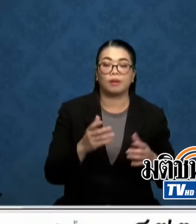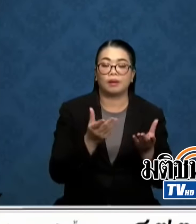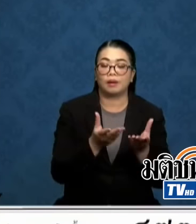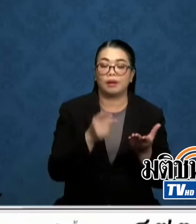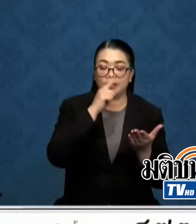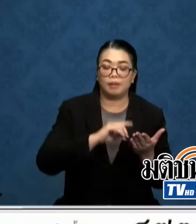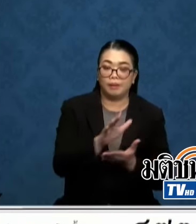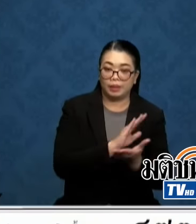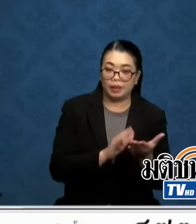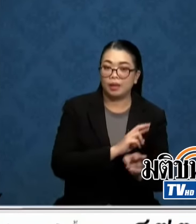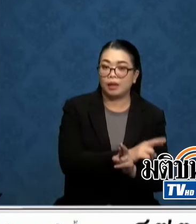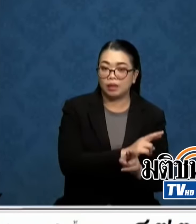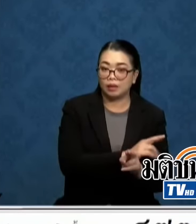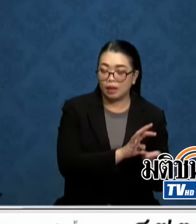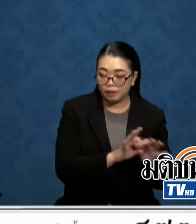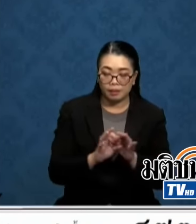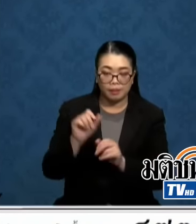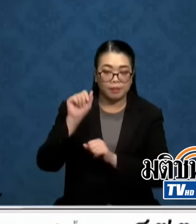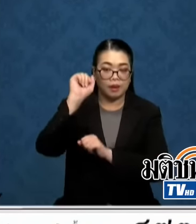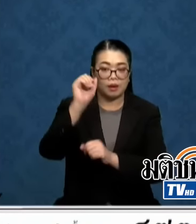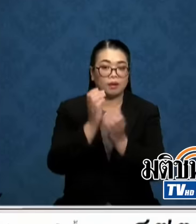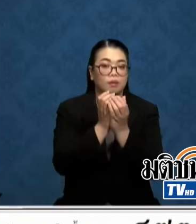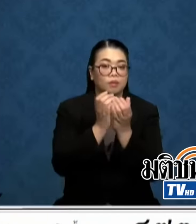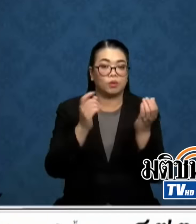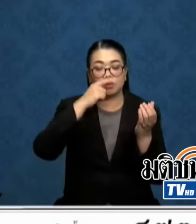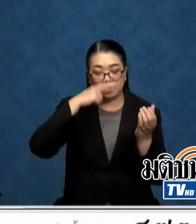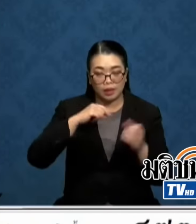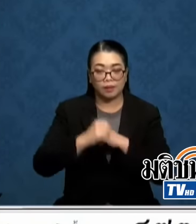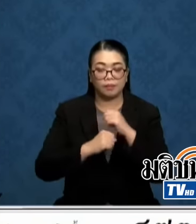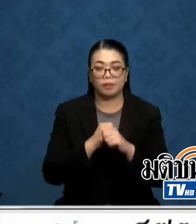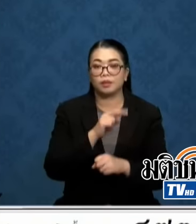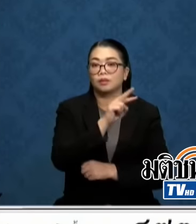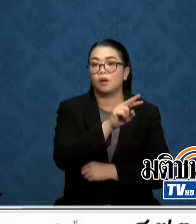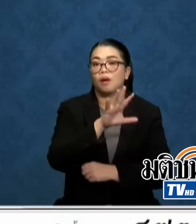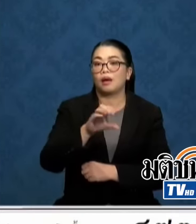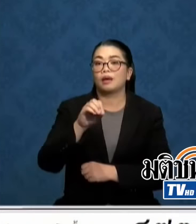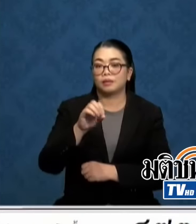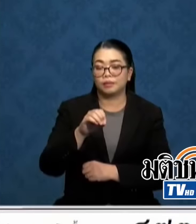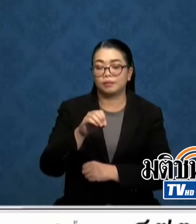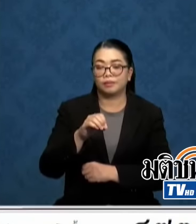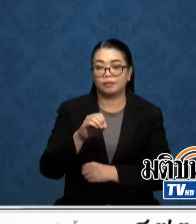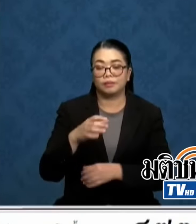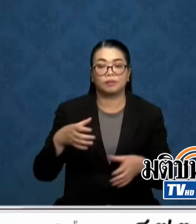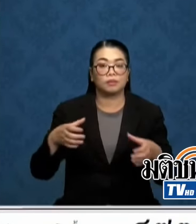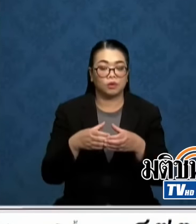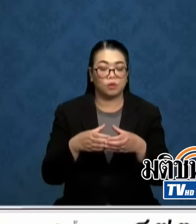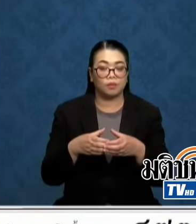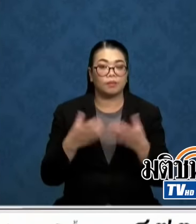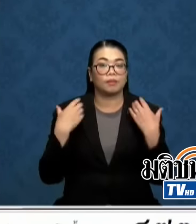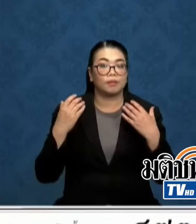ไปอย่างเบ็ดเสร็จและประกาศให้รัฐธรรมนูญแห่งราชอาณาจักรไทยพุทธศักราช2550คณะ